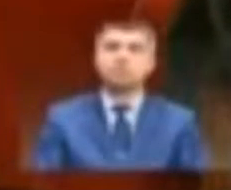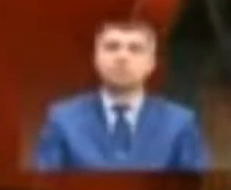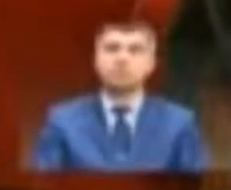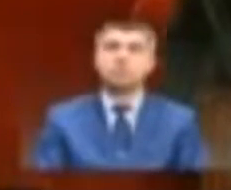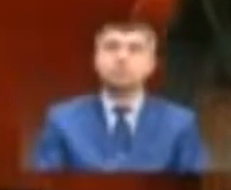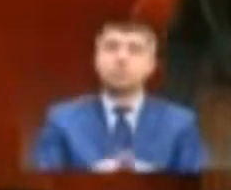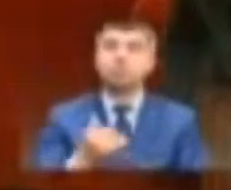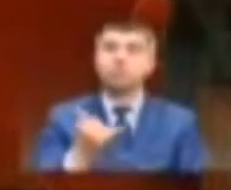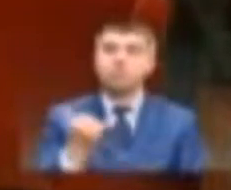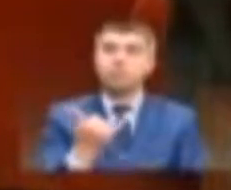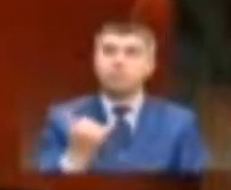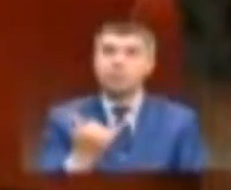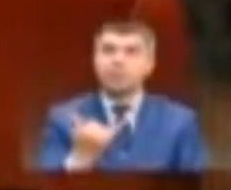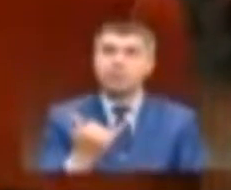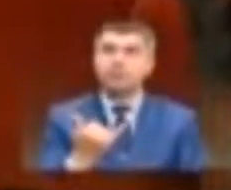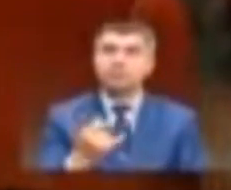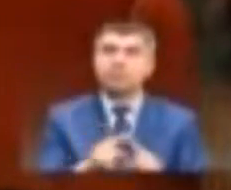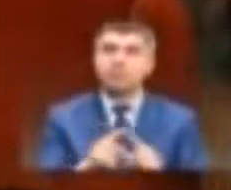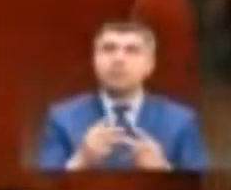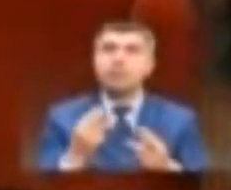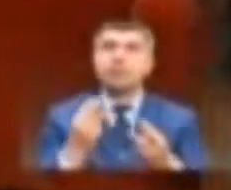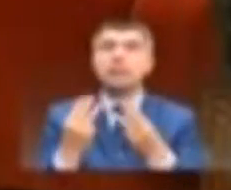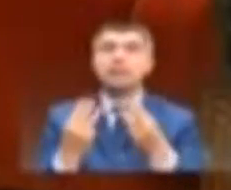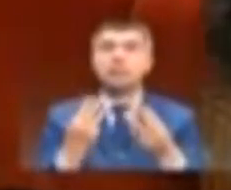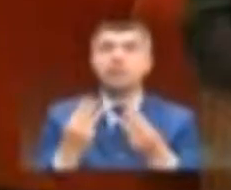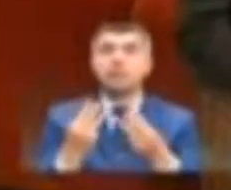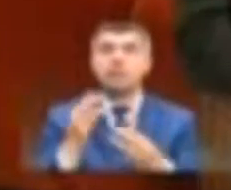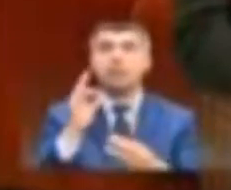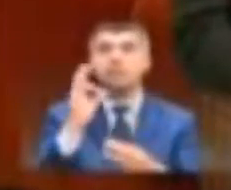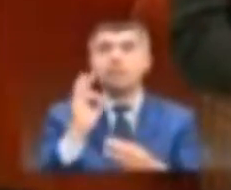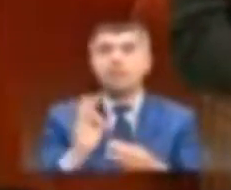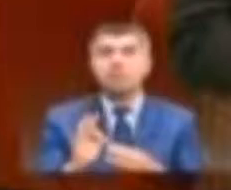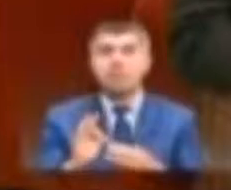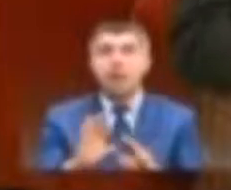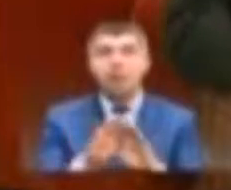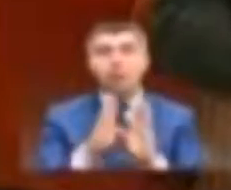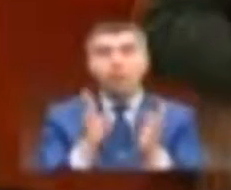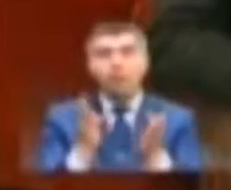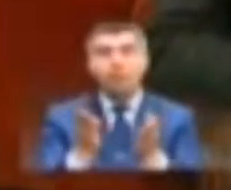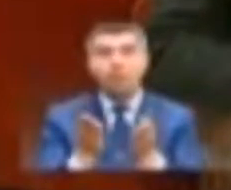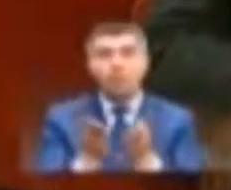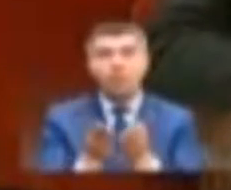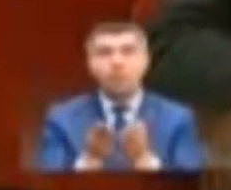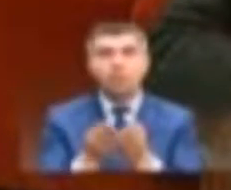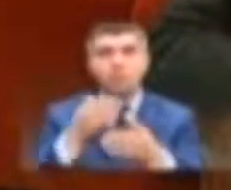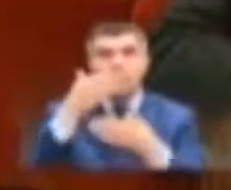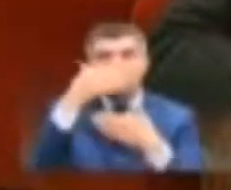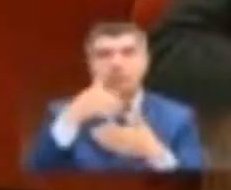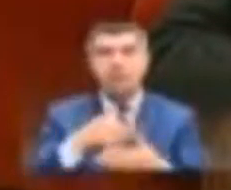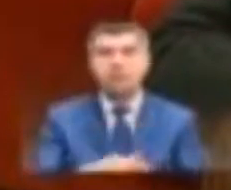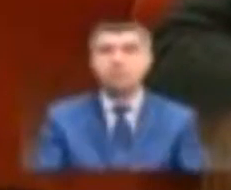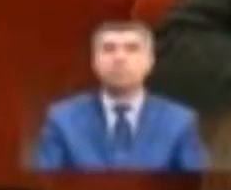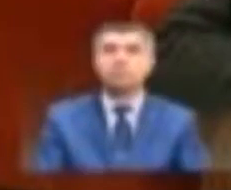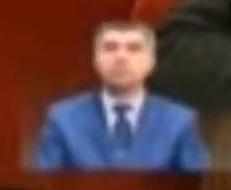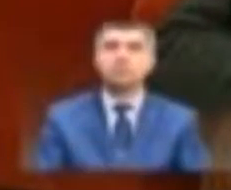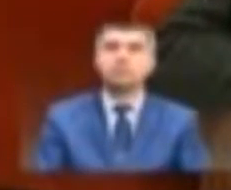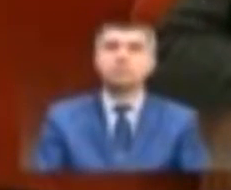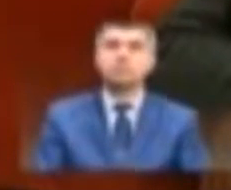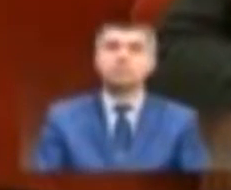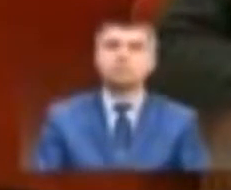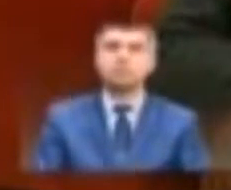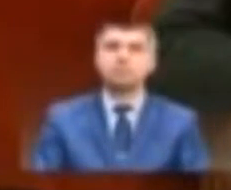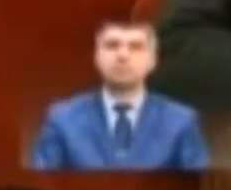مهمة مهمة أيضا، تشكل 33% في السياحة في المغرب.